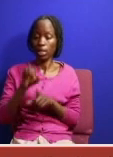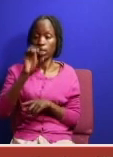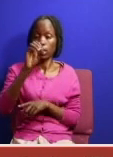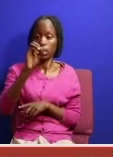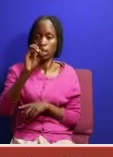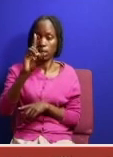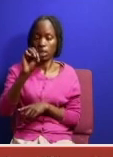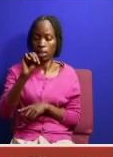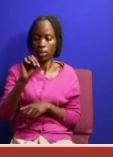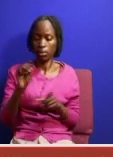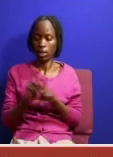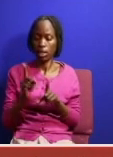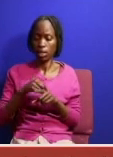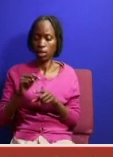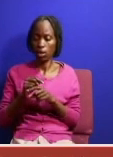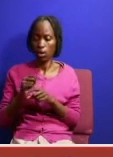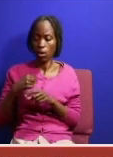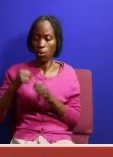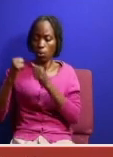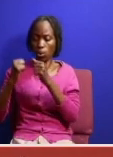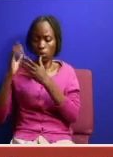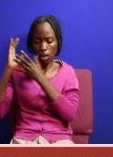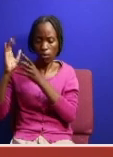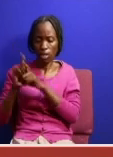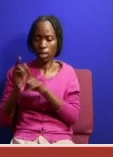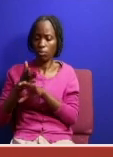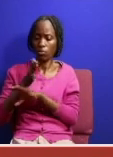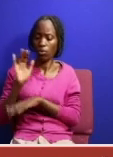chimbuko lake liko Kilifi na ni pwani, nyinyi